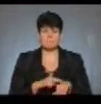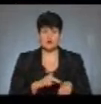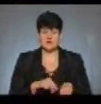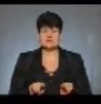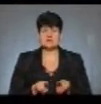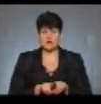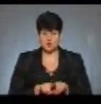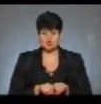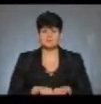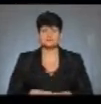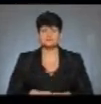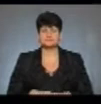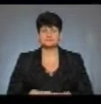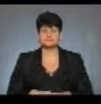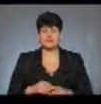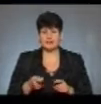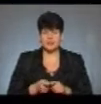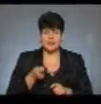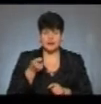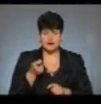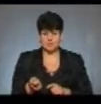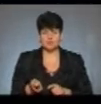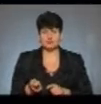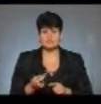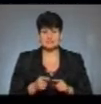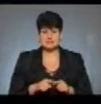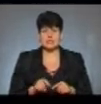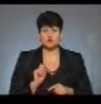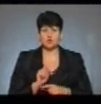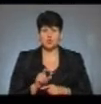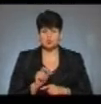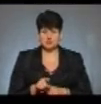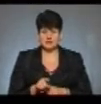також делегую це доручення і